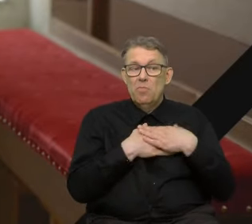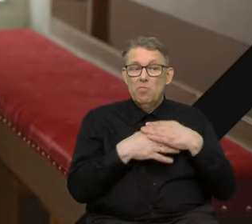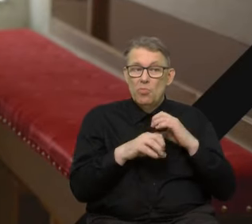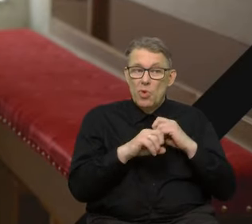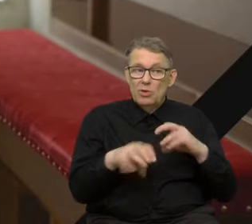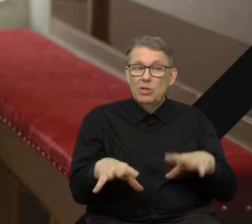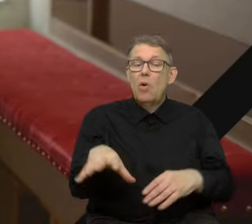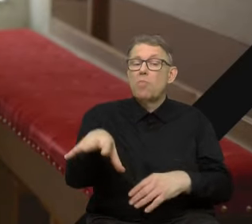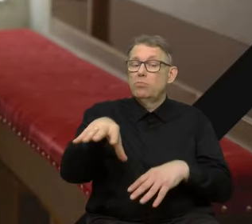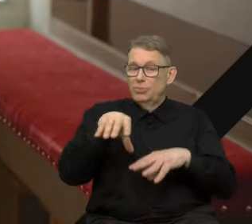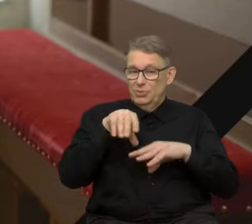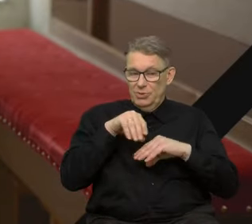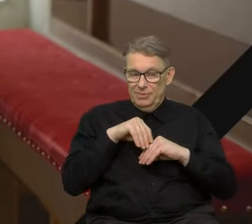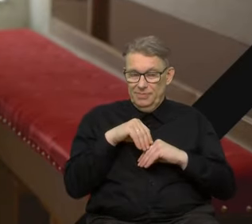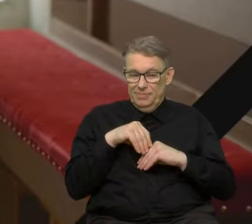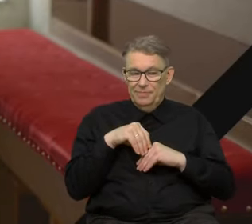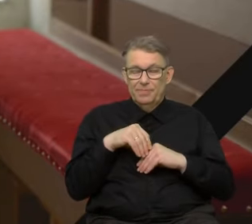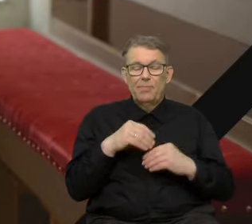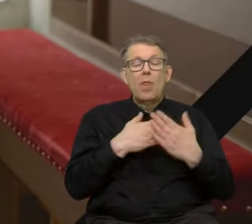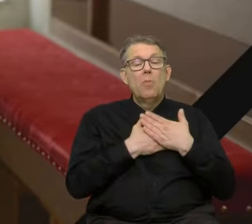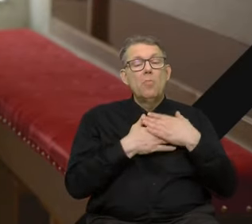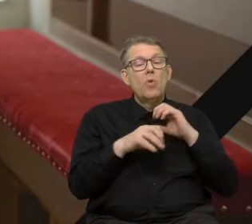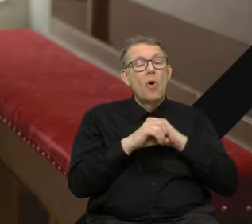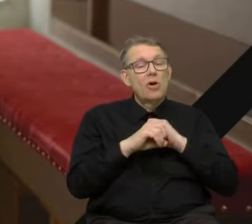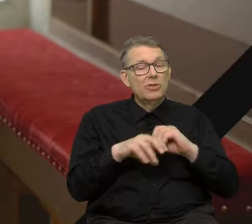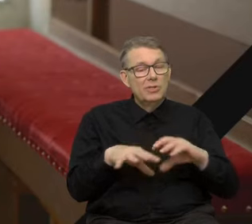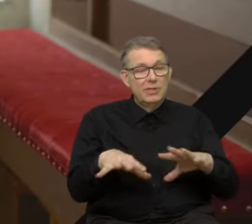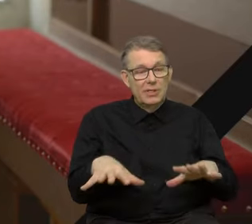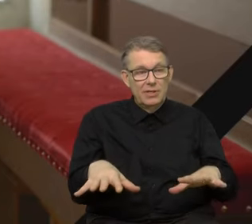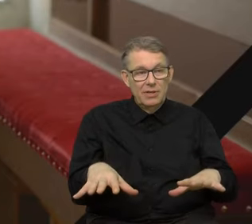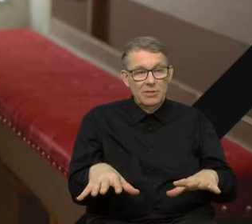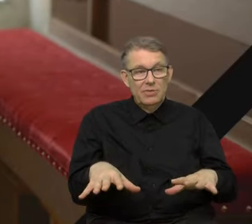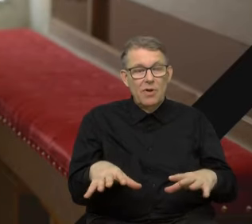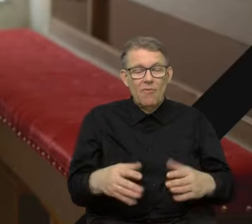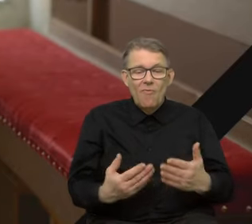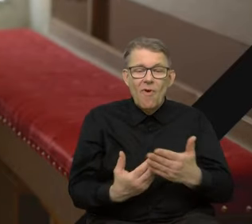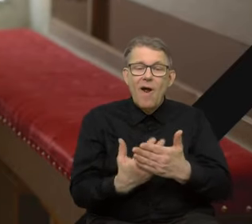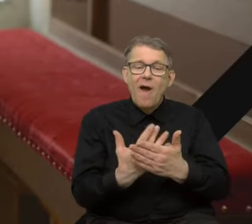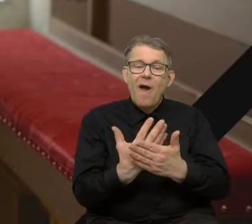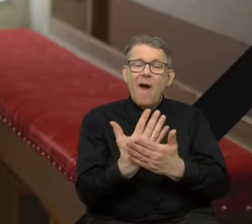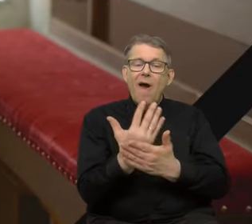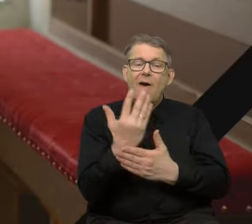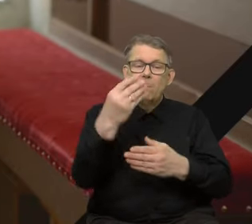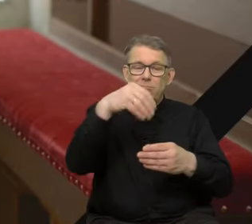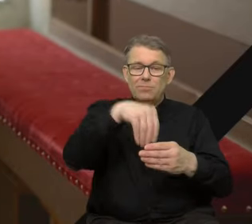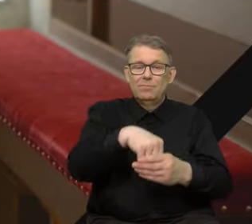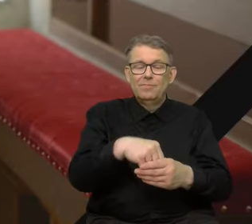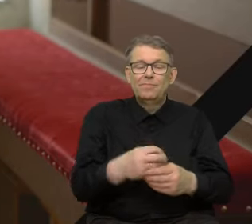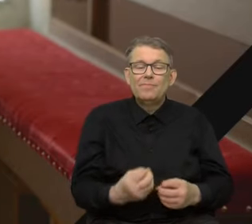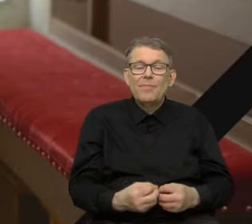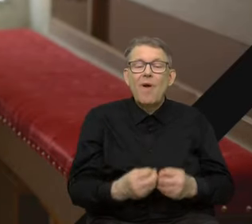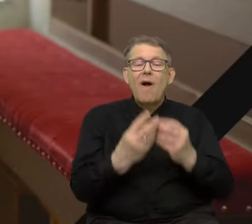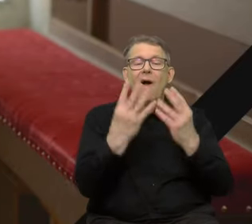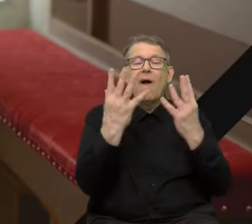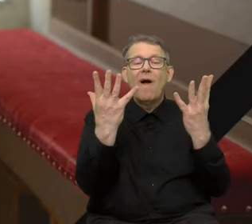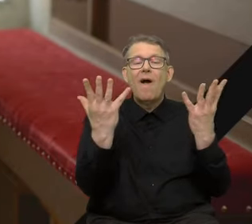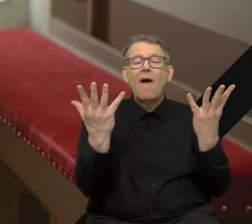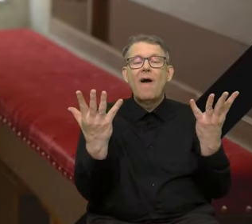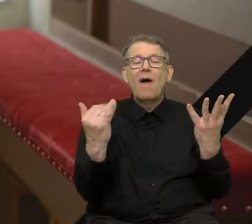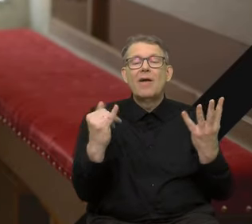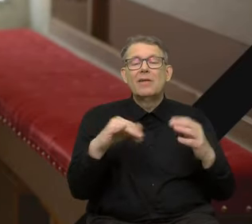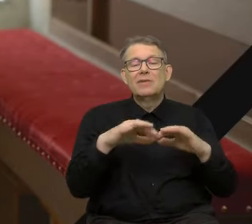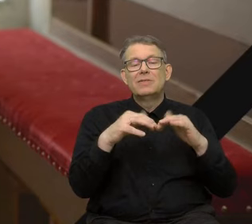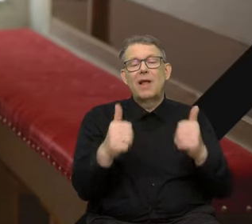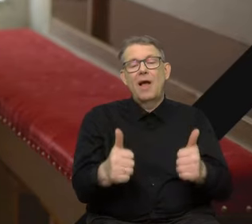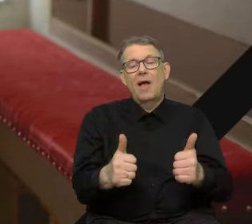się przyjęło, miłosierdzie wrosło, zakwitło, stało się